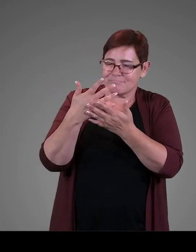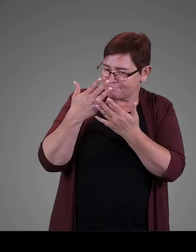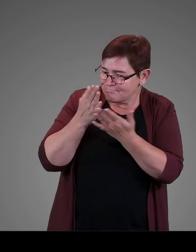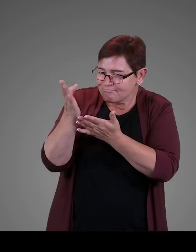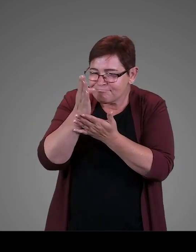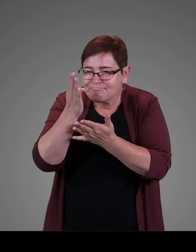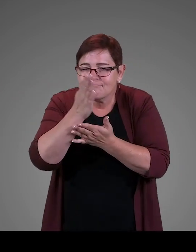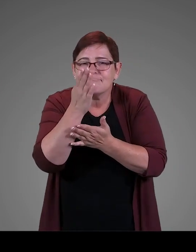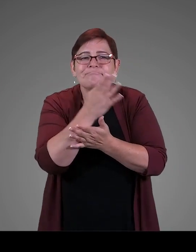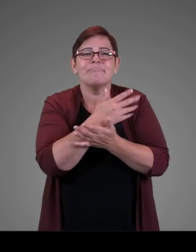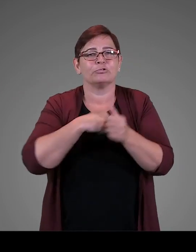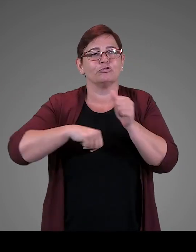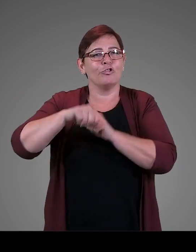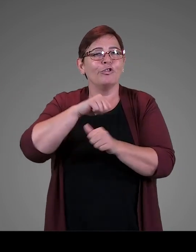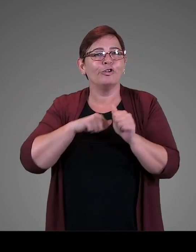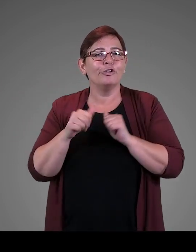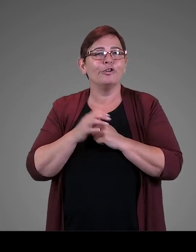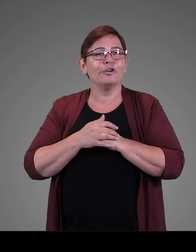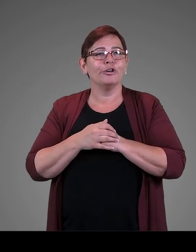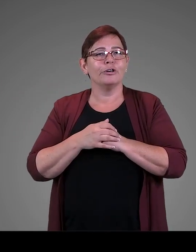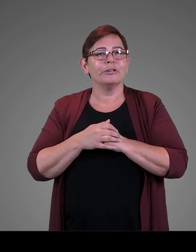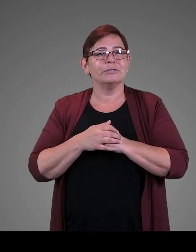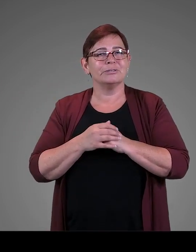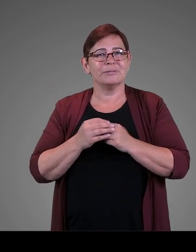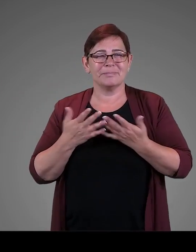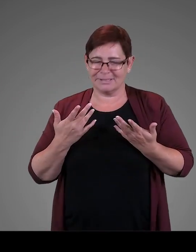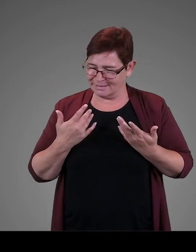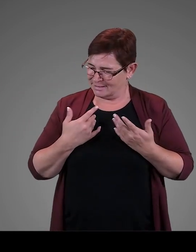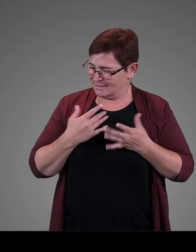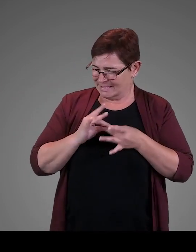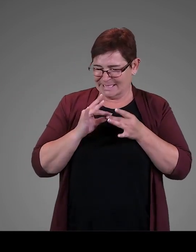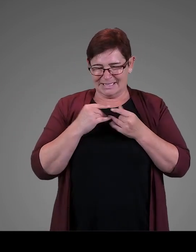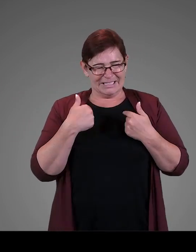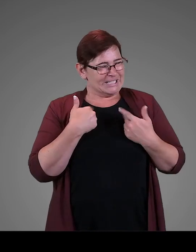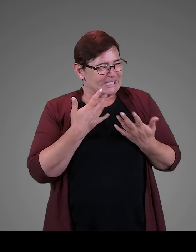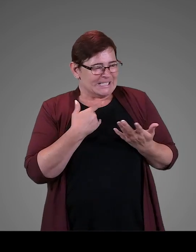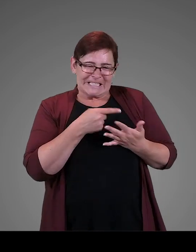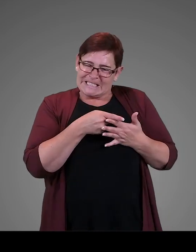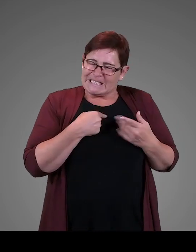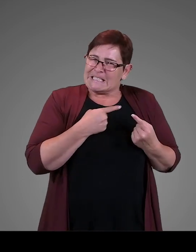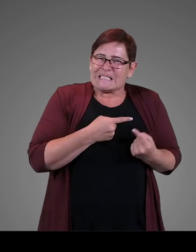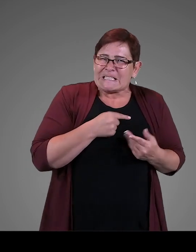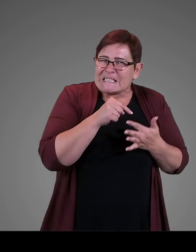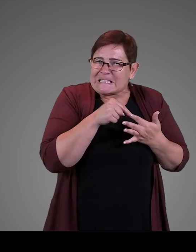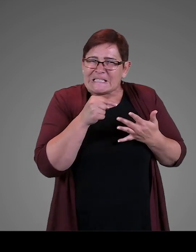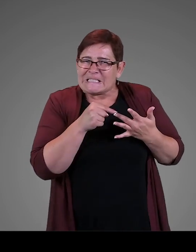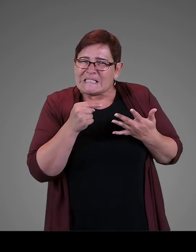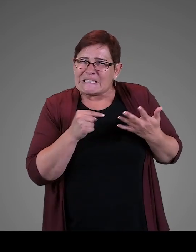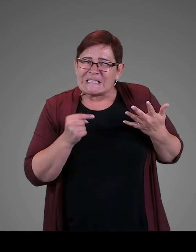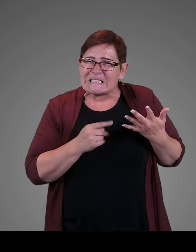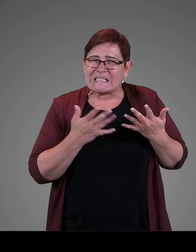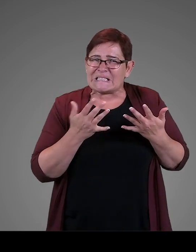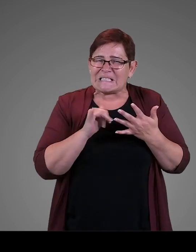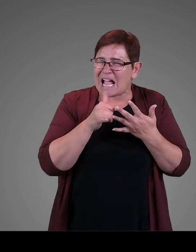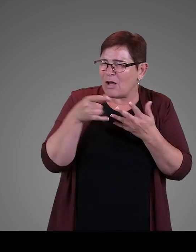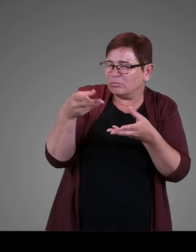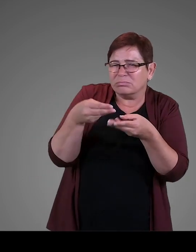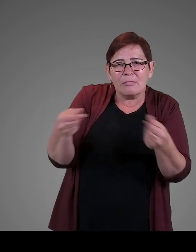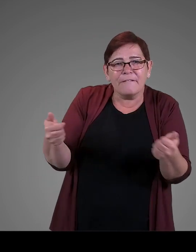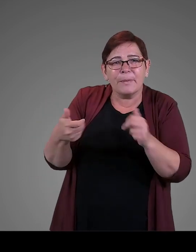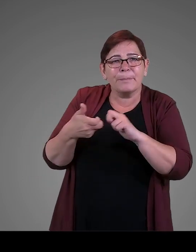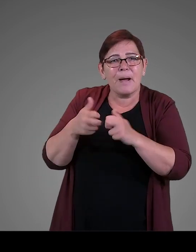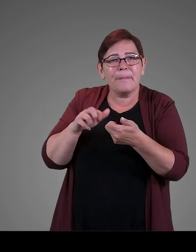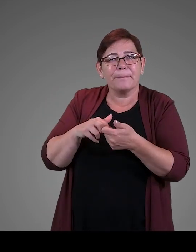sujets et de s'entraider aussi de cette façon-là. De dire, ben moi, j'ai des difficultés dans certaines choses, mais toi, comment tu pourrais régler des